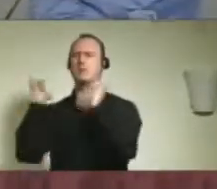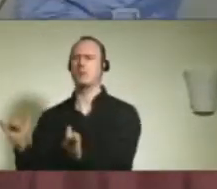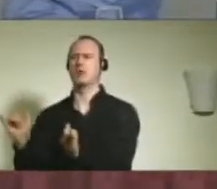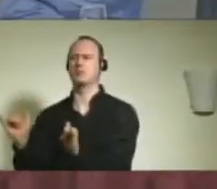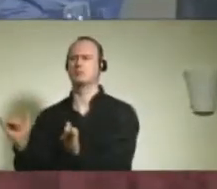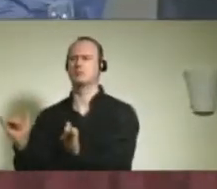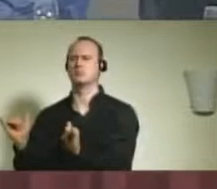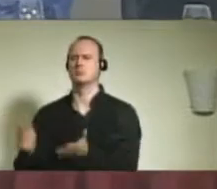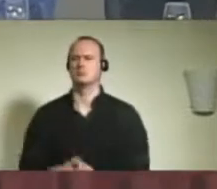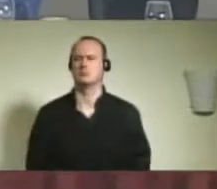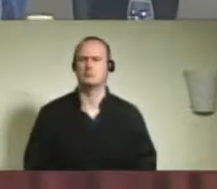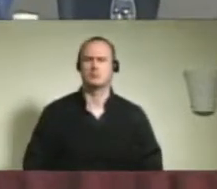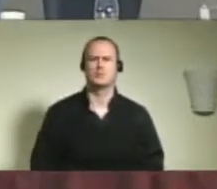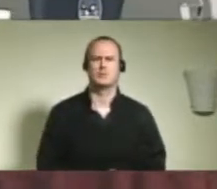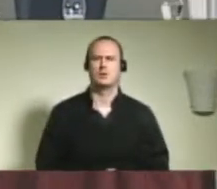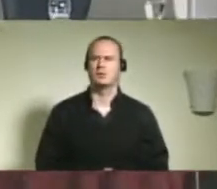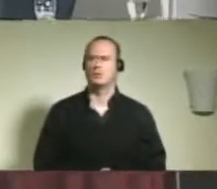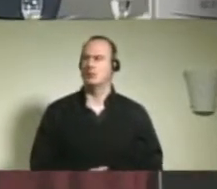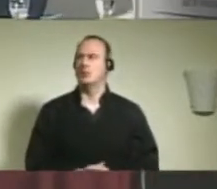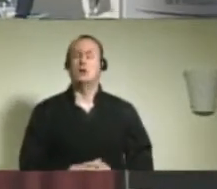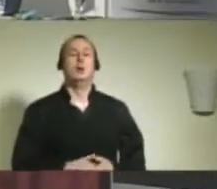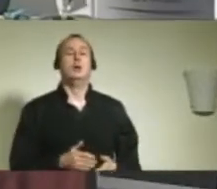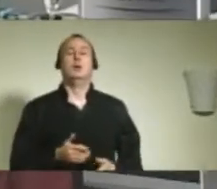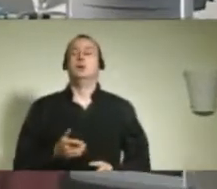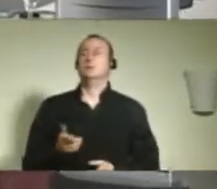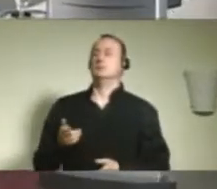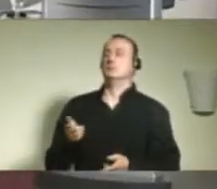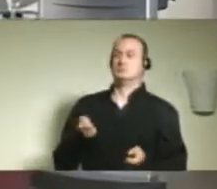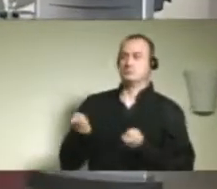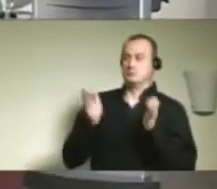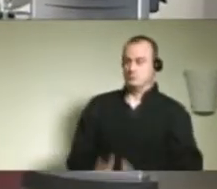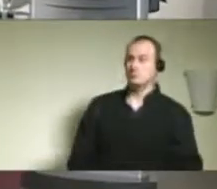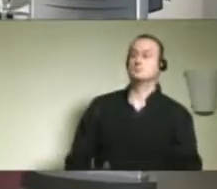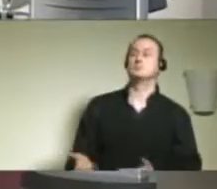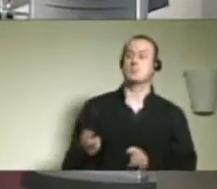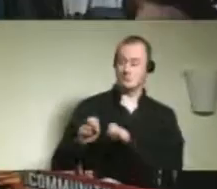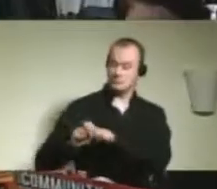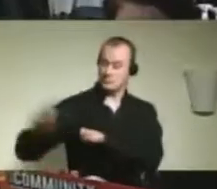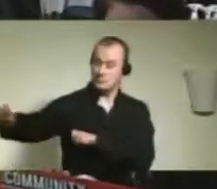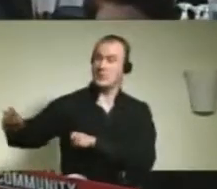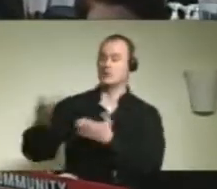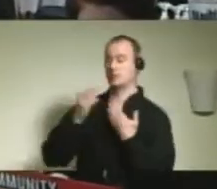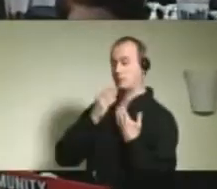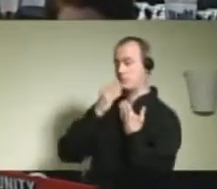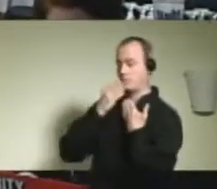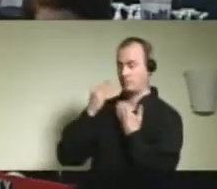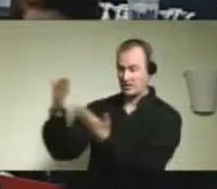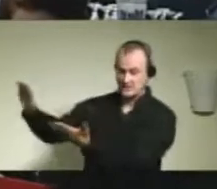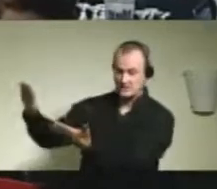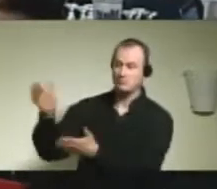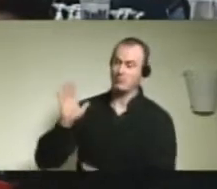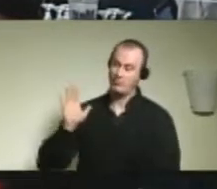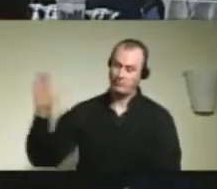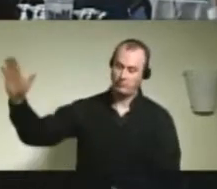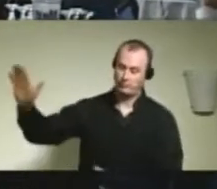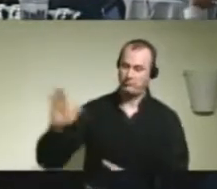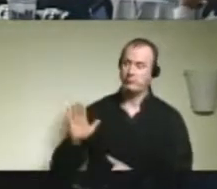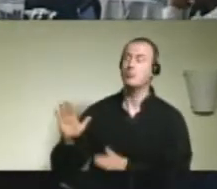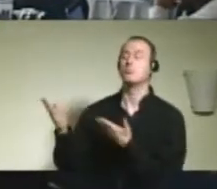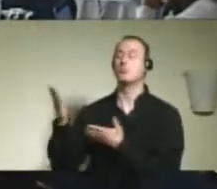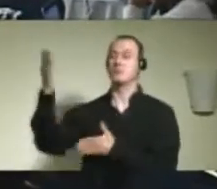Sinon, j'aimerais remercier les 3 panélistes de leur présentation. Merci beaucoup.